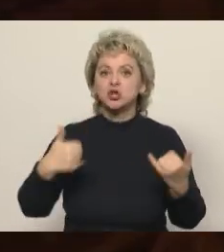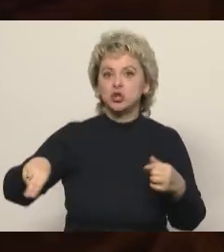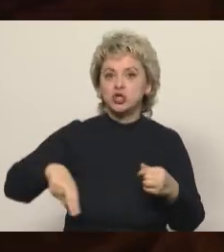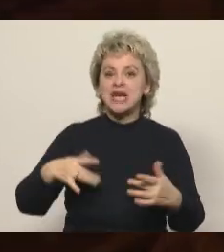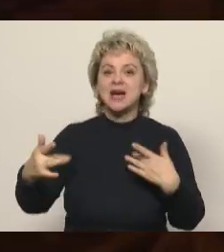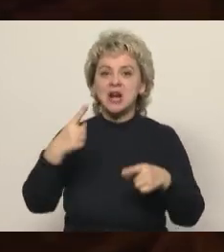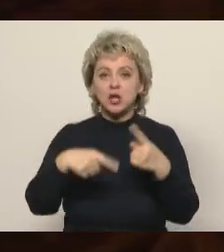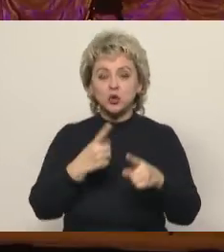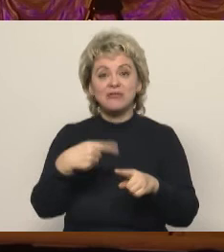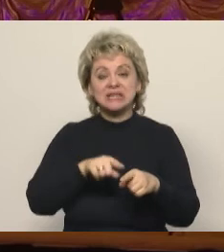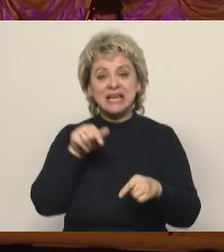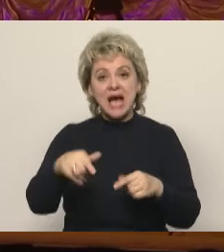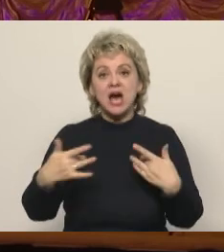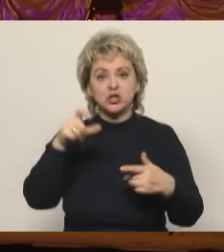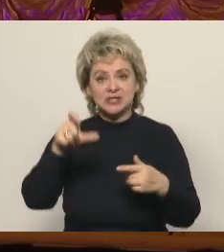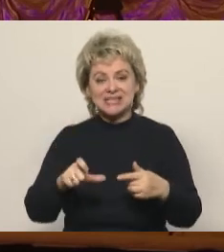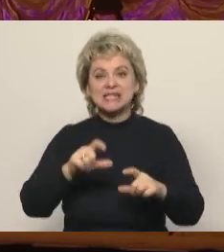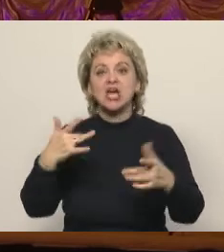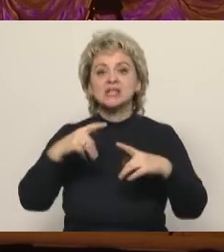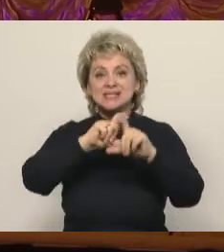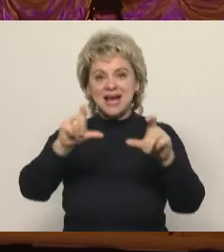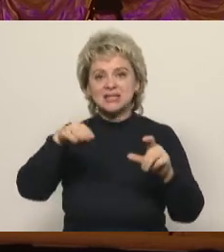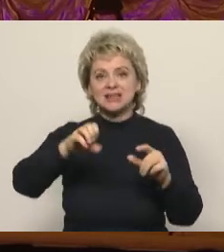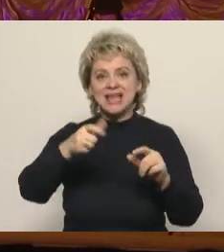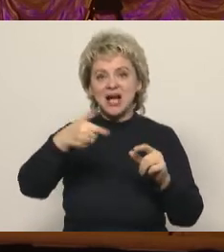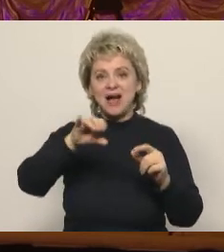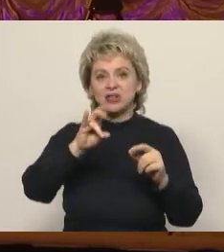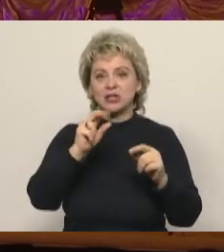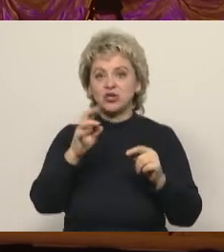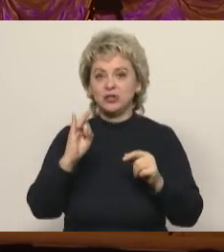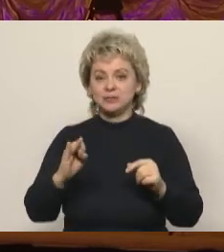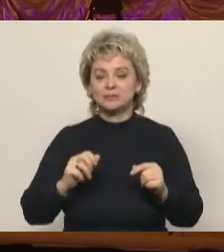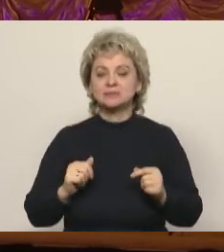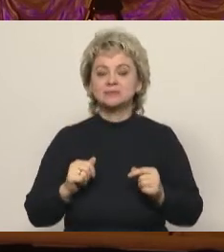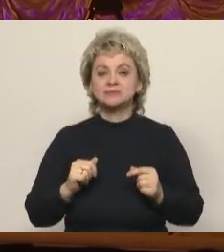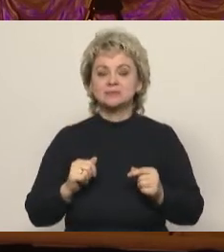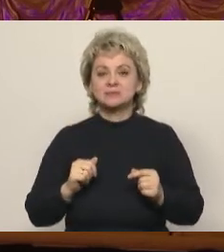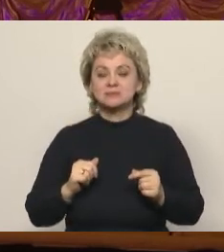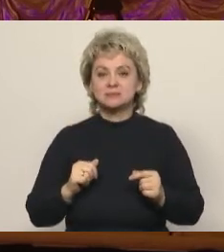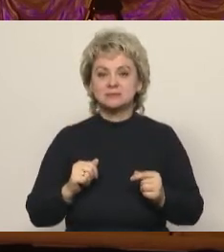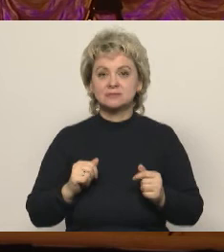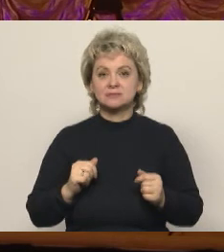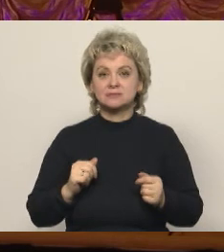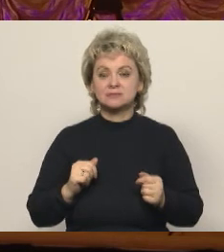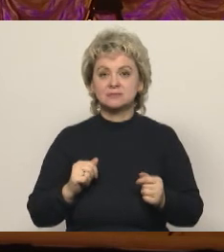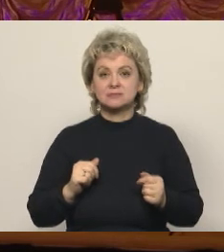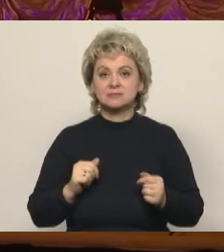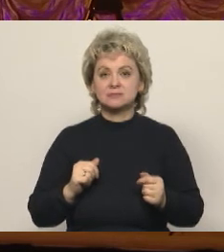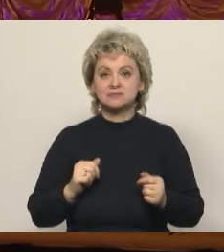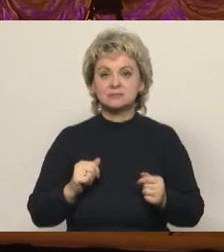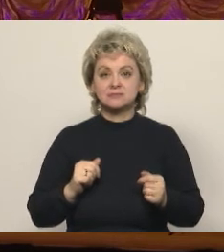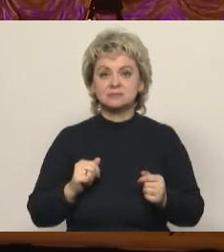директор родного для Высоцкого театра на Таганке. А беда на вечный срок.